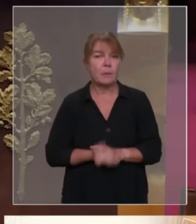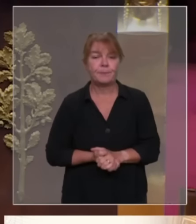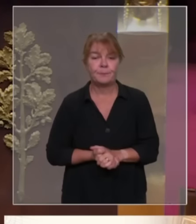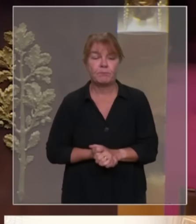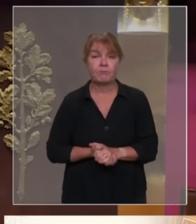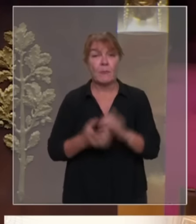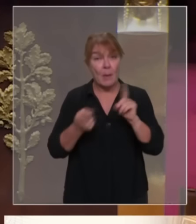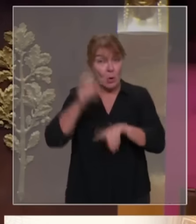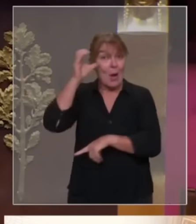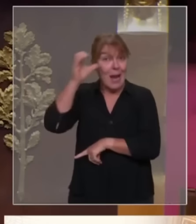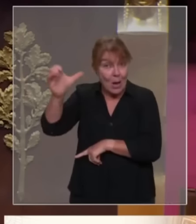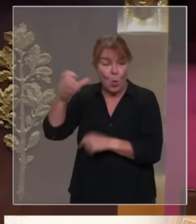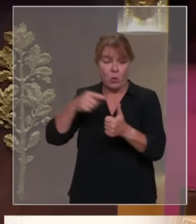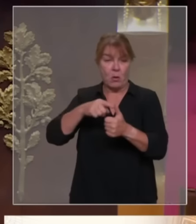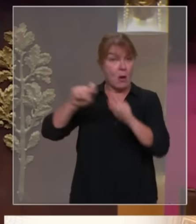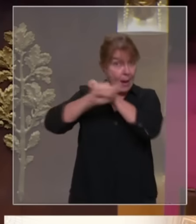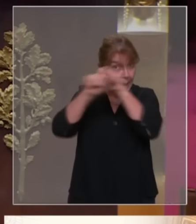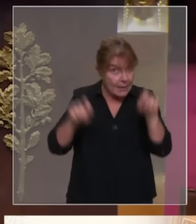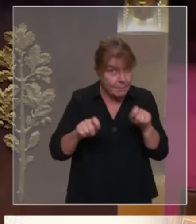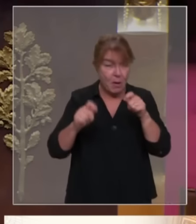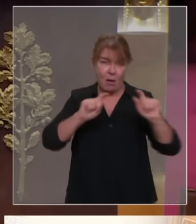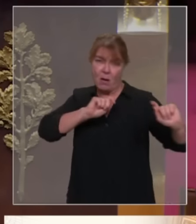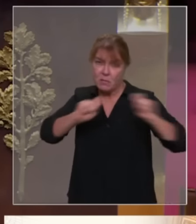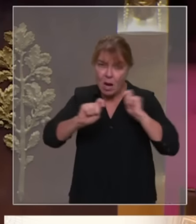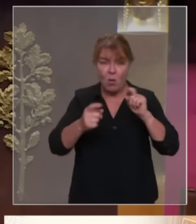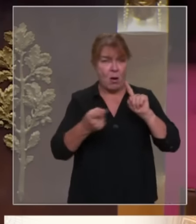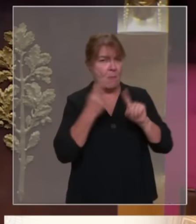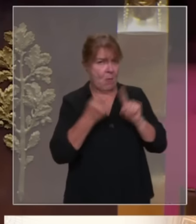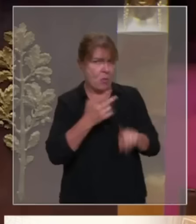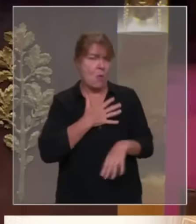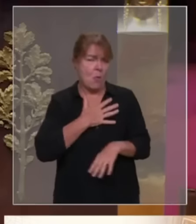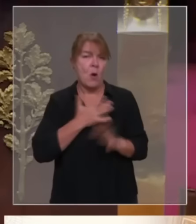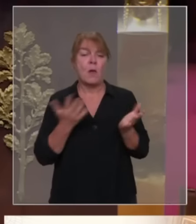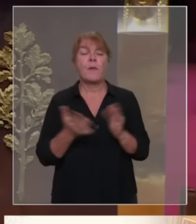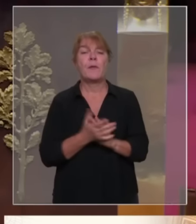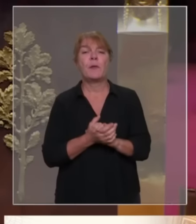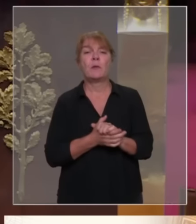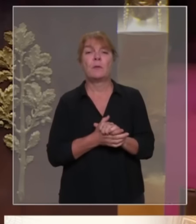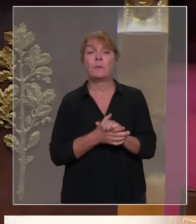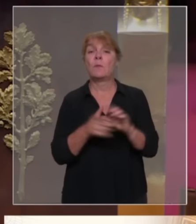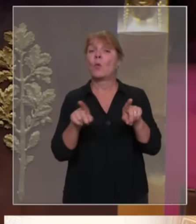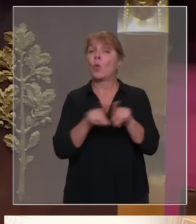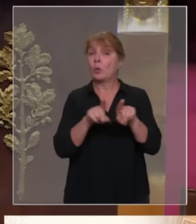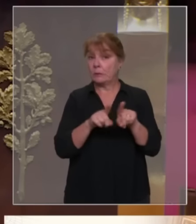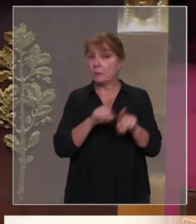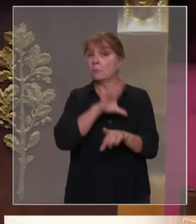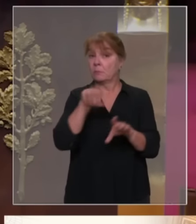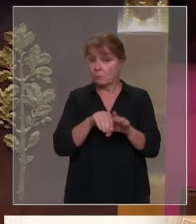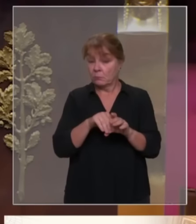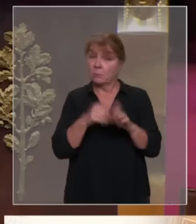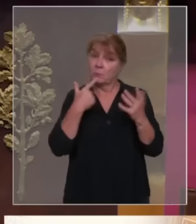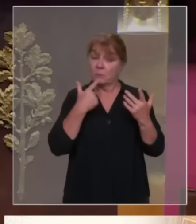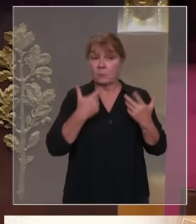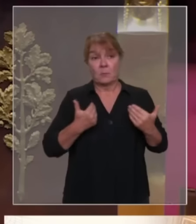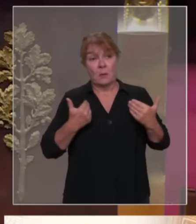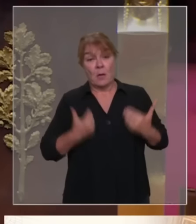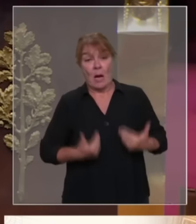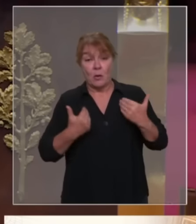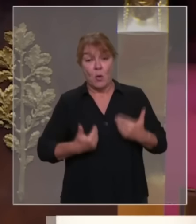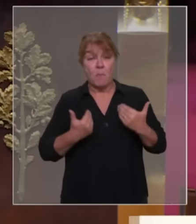Écoute, respect, dialogue, enfin, avec 3 millions